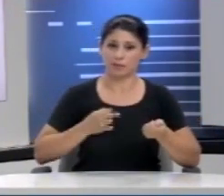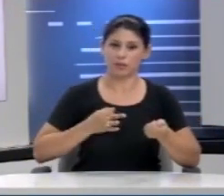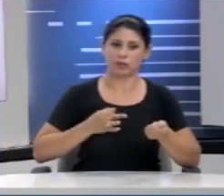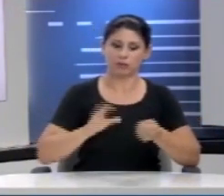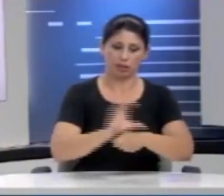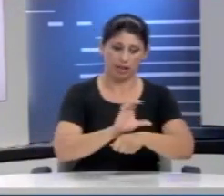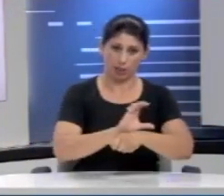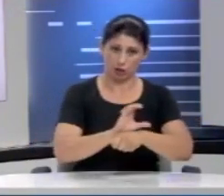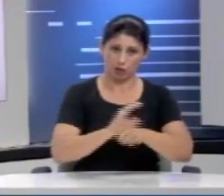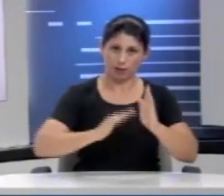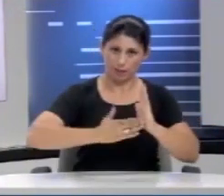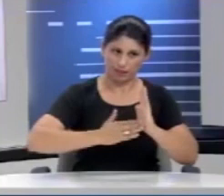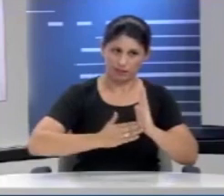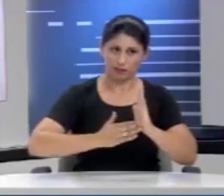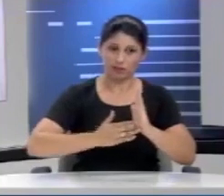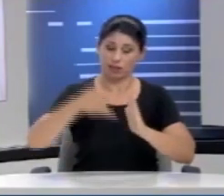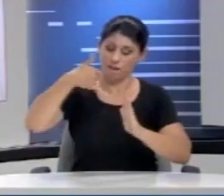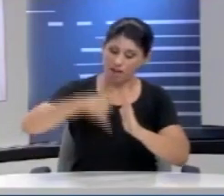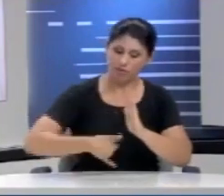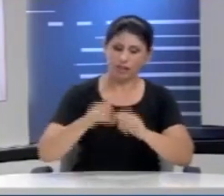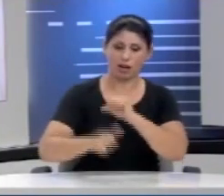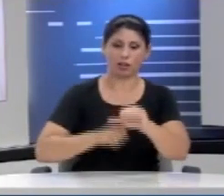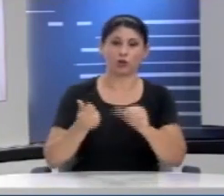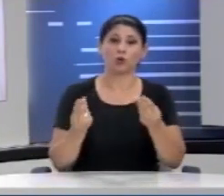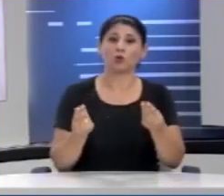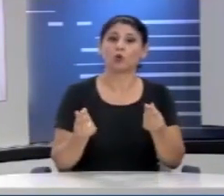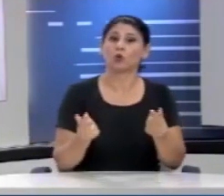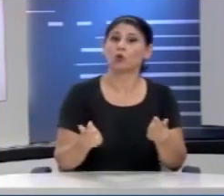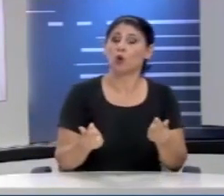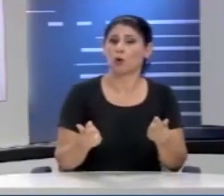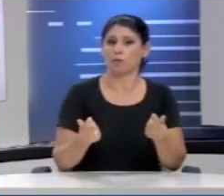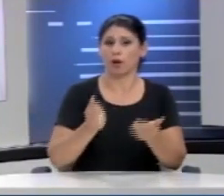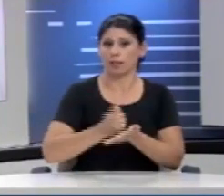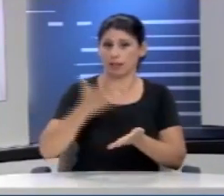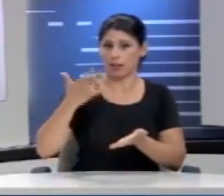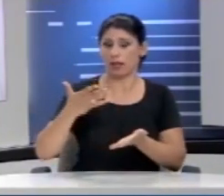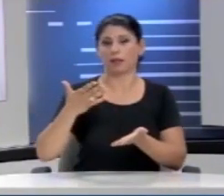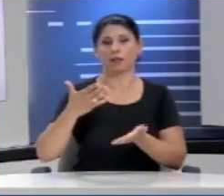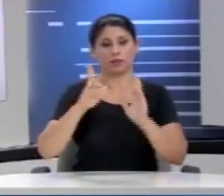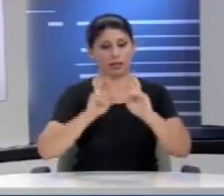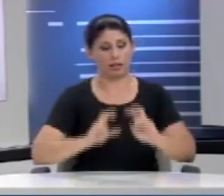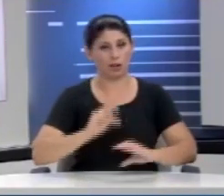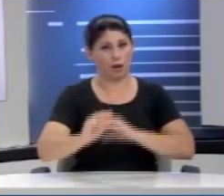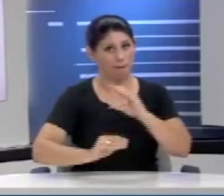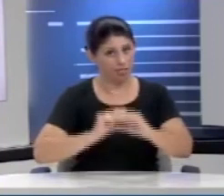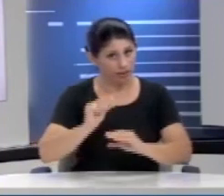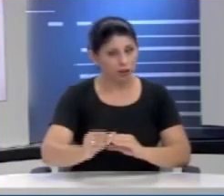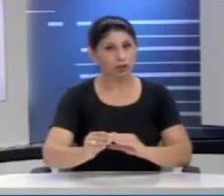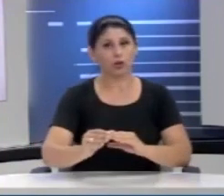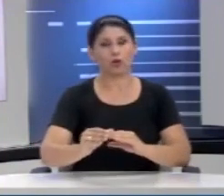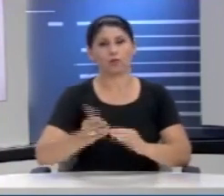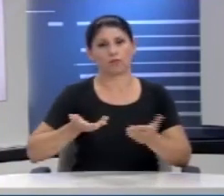ηλεκτρονικές υπηρεσίες, για ριζικές αλλαγές στον τρόπο αξιολόγησης και ελέγχου των επενδυτικών